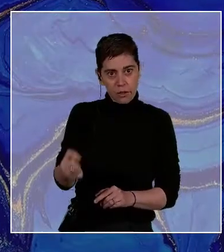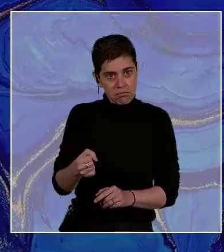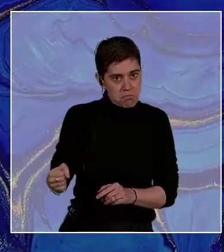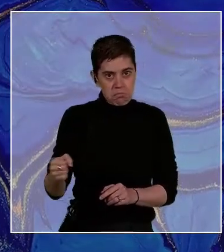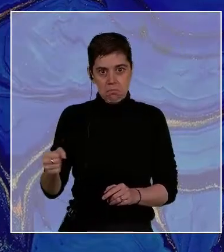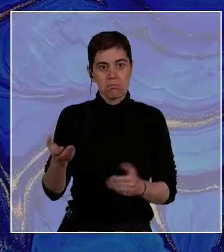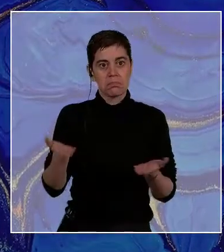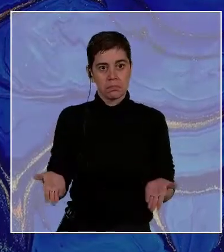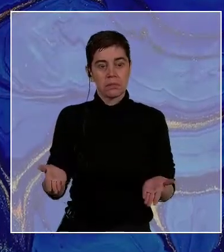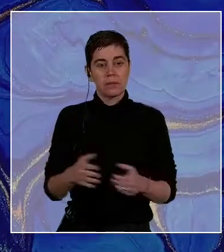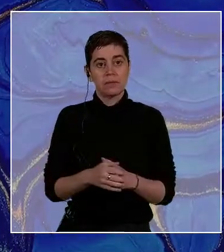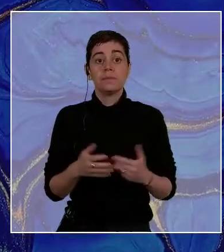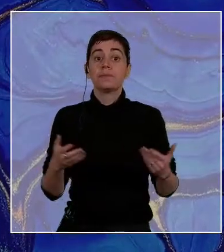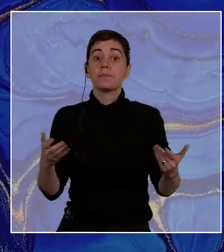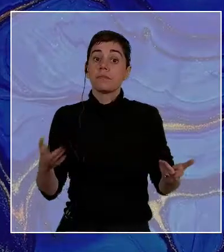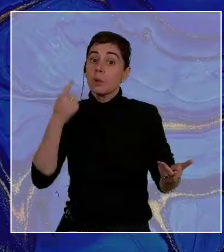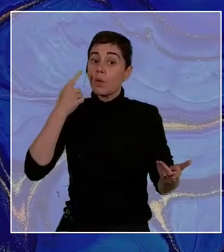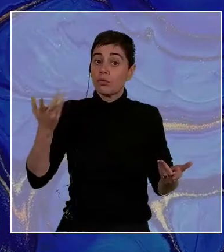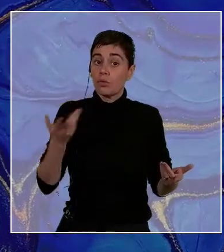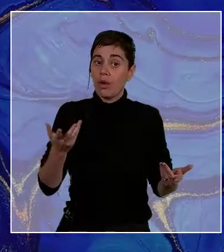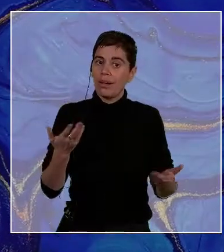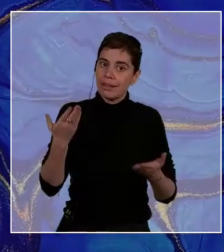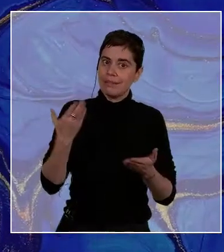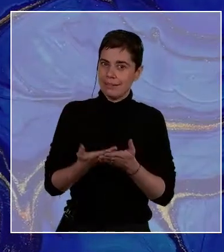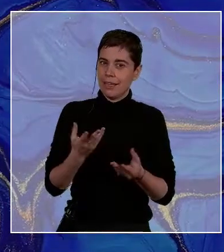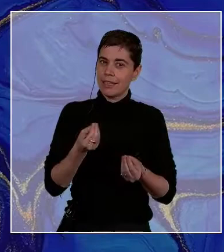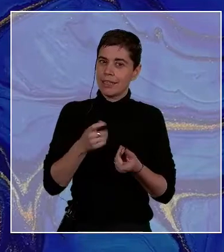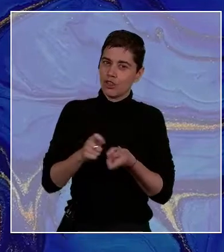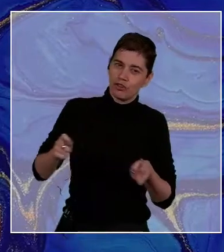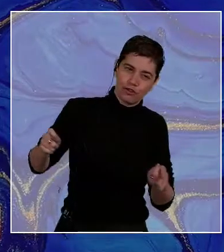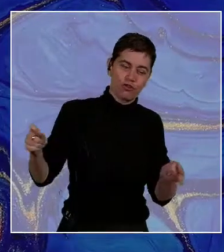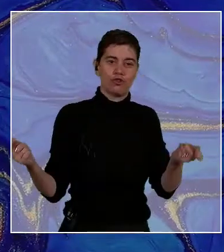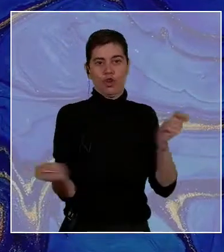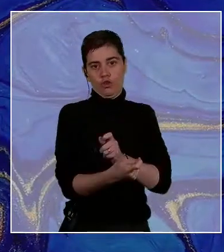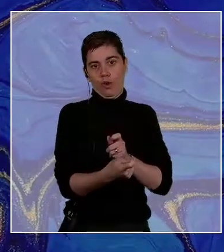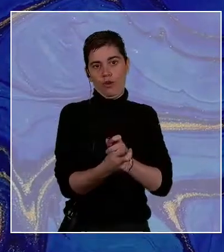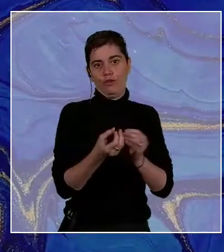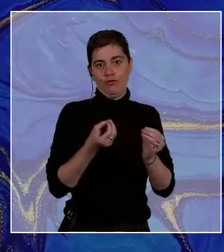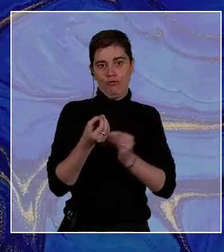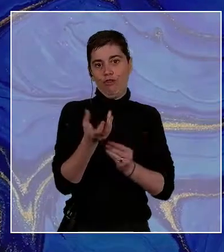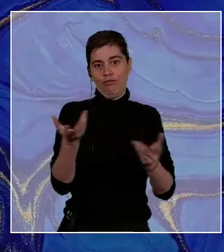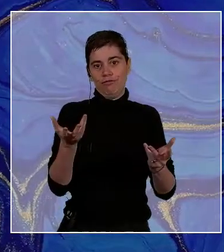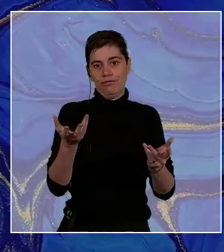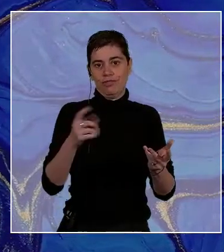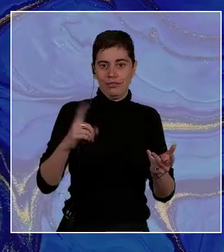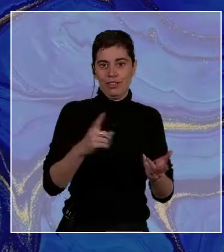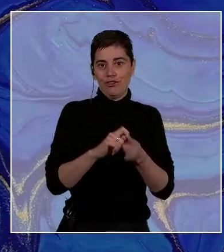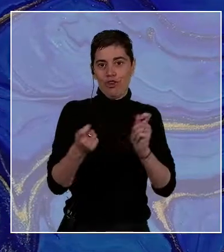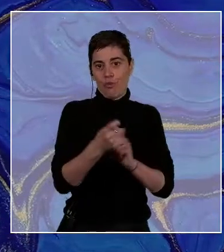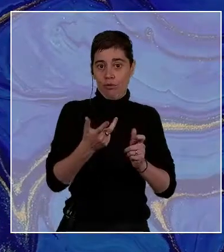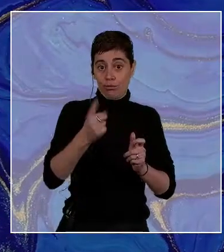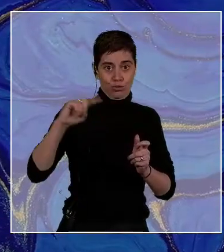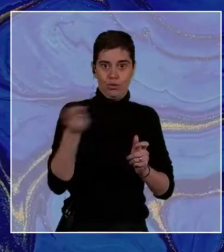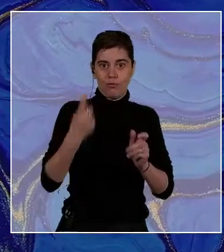Et je pense effectivement que c'est un tournant qui marquera l'accélération du changement